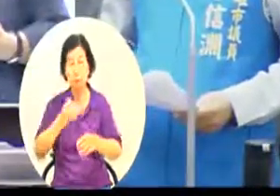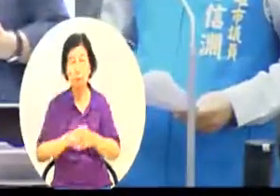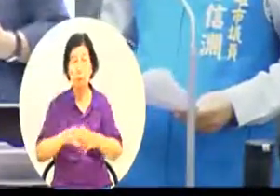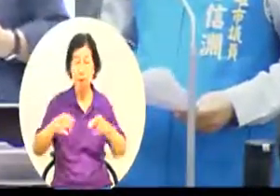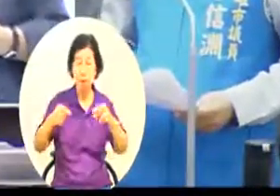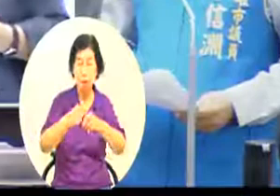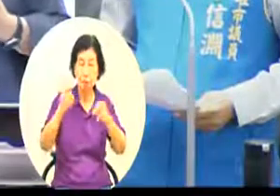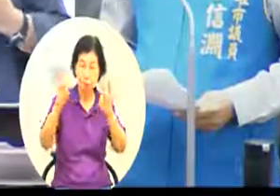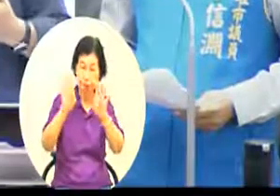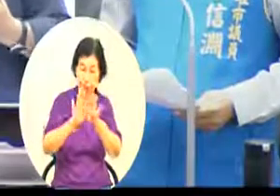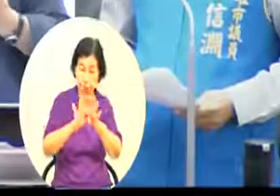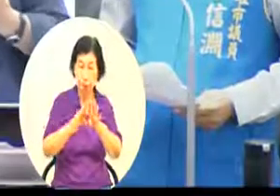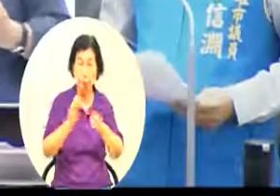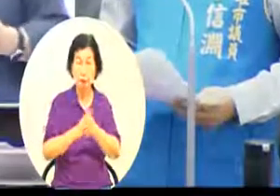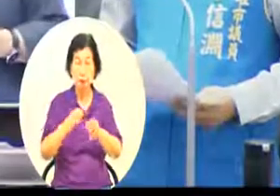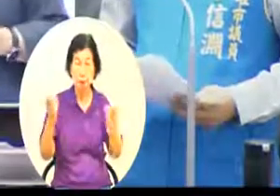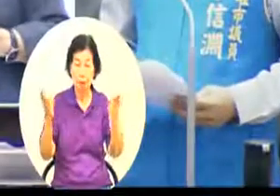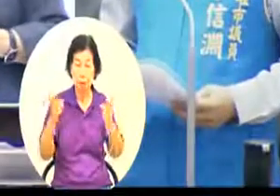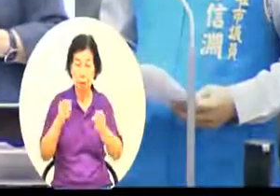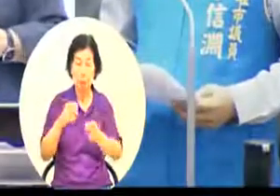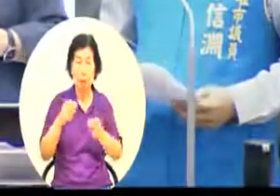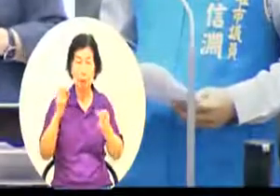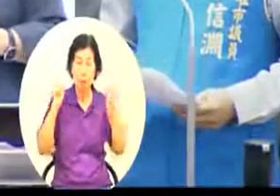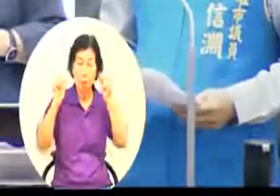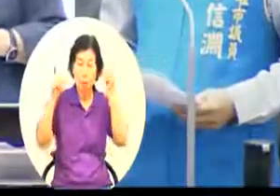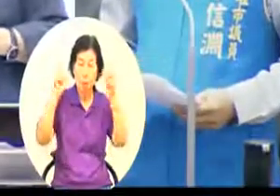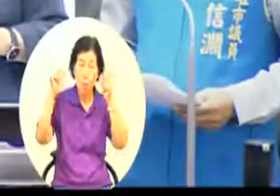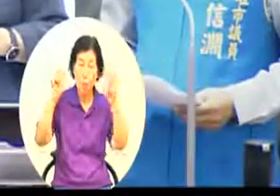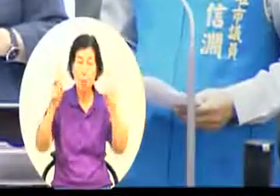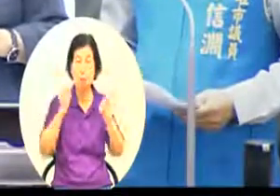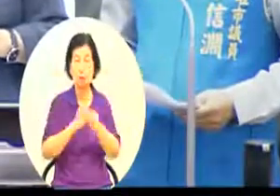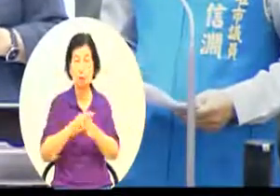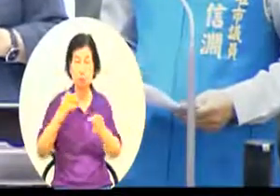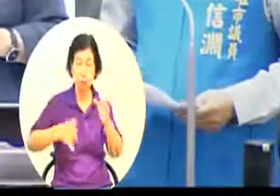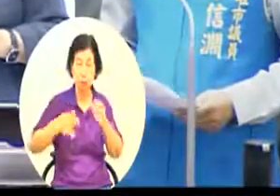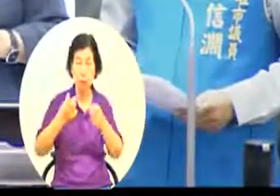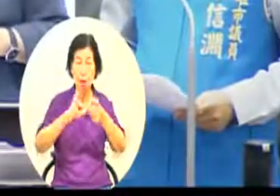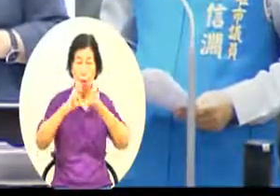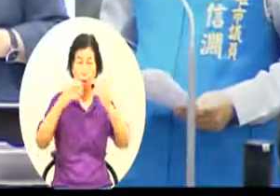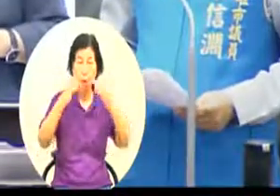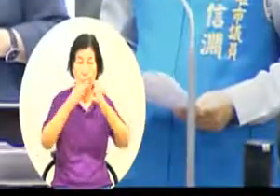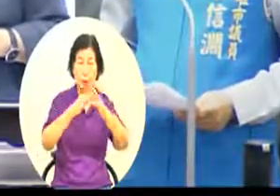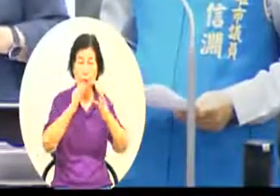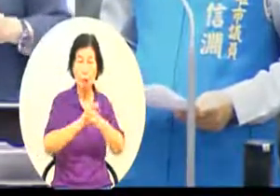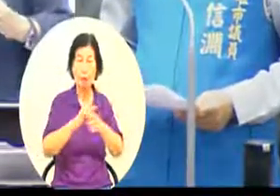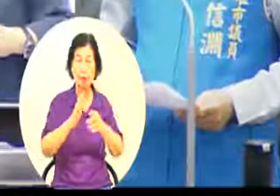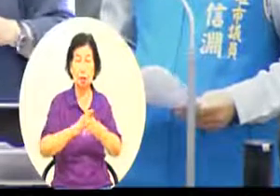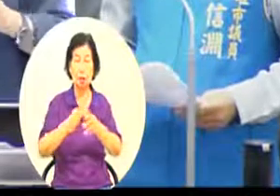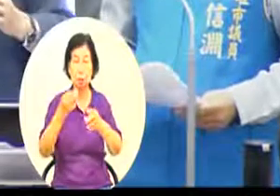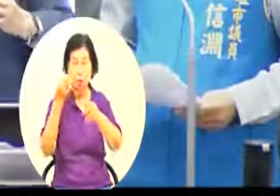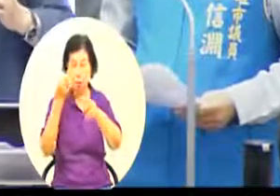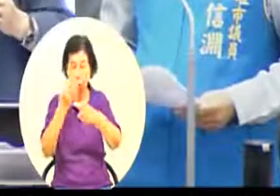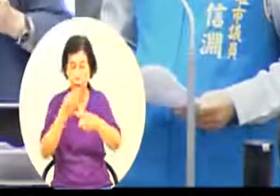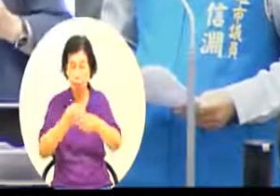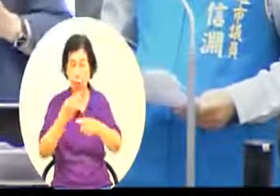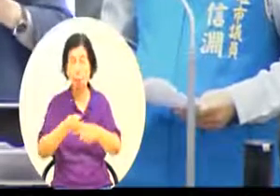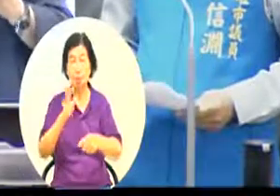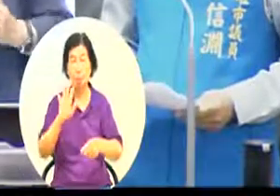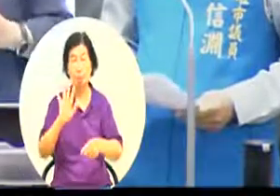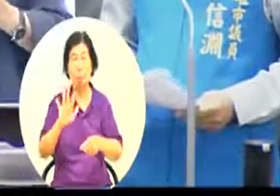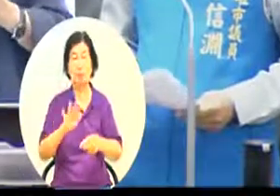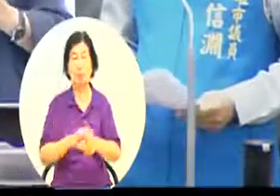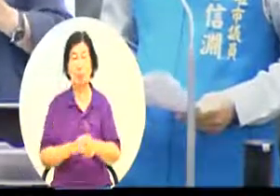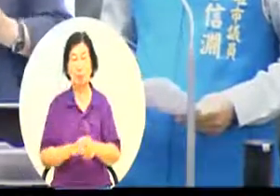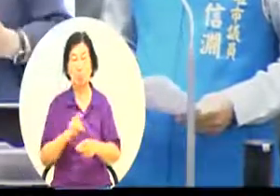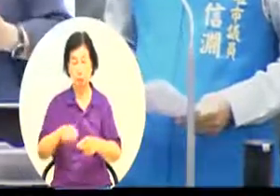优惠的。所以这个部分我们也正在想要跟交通部来讨论，说如果这个他